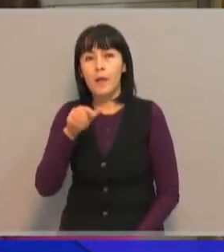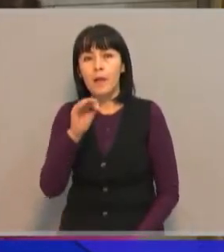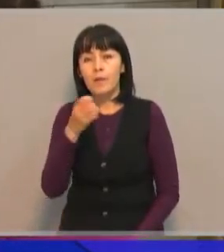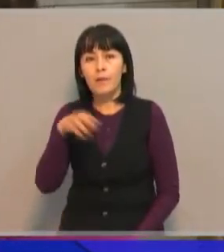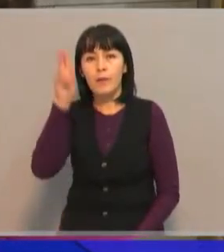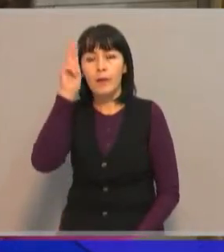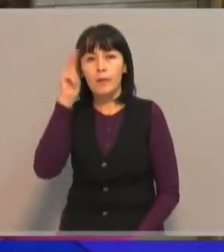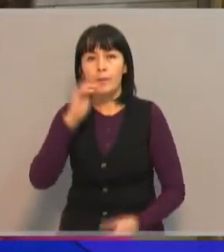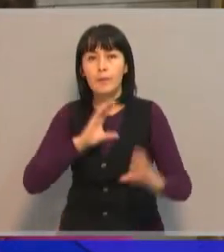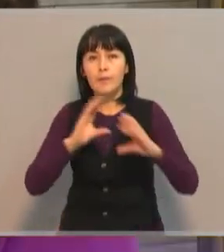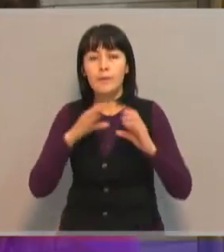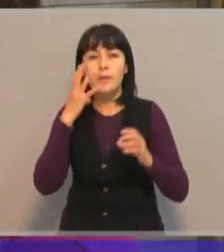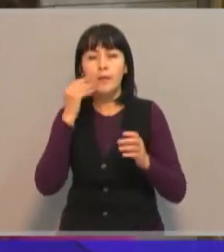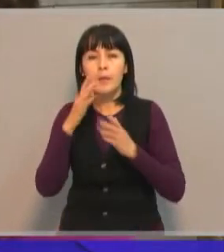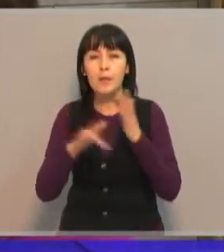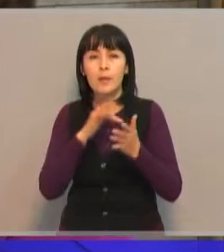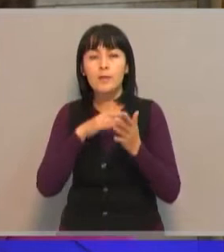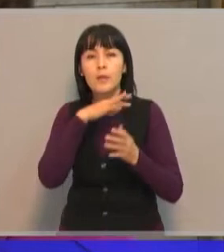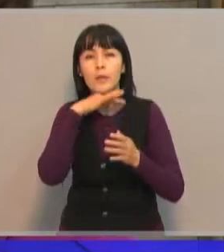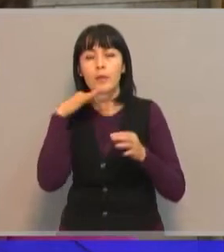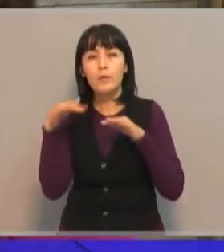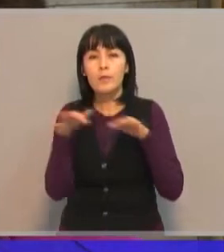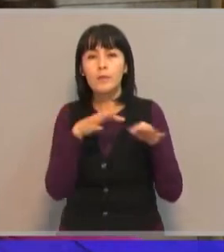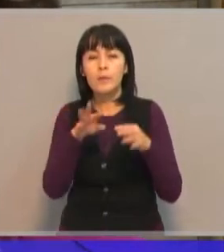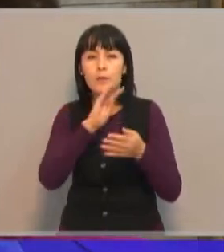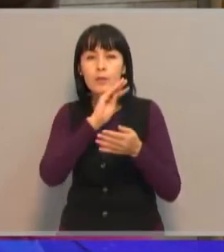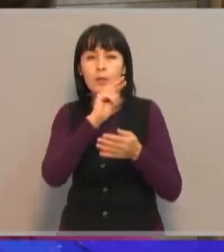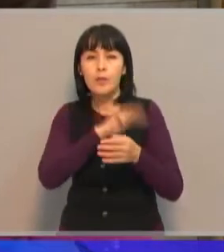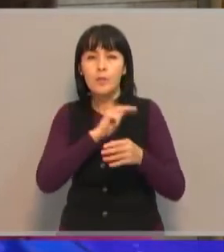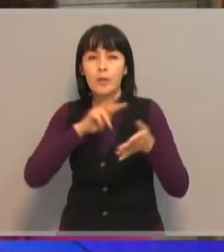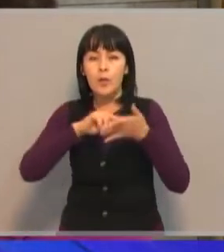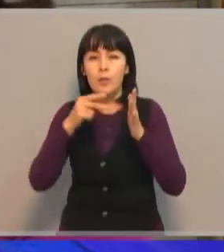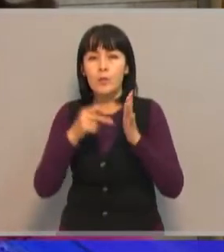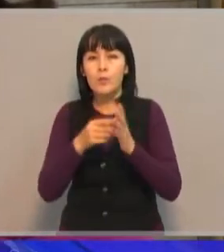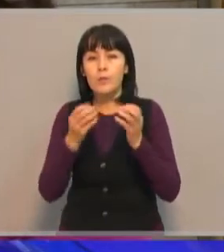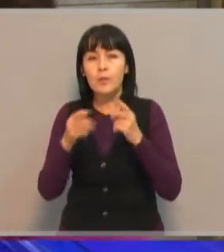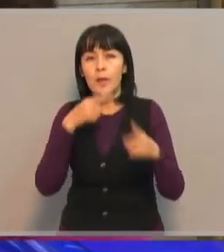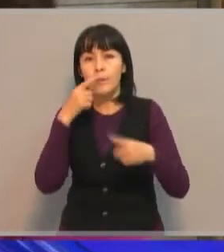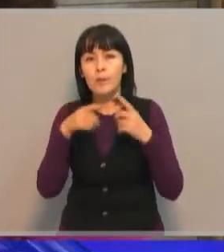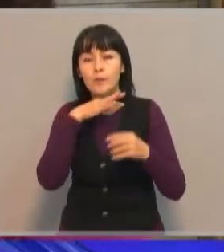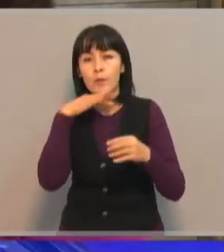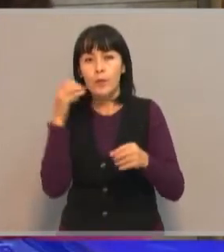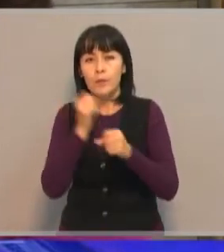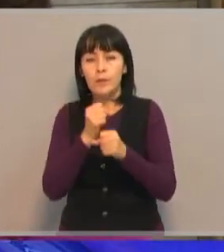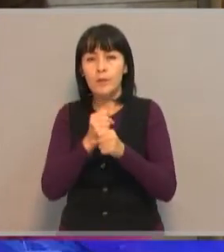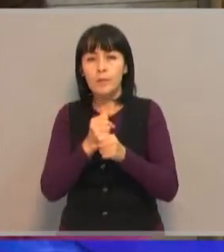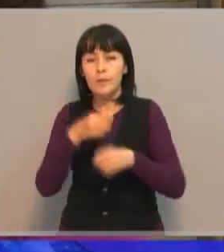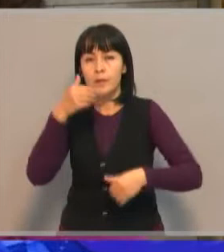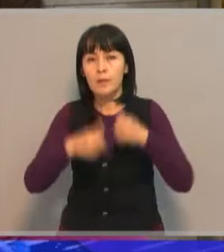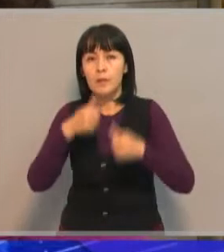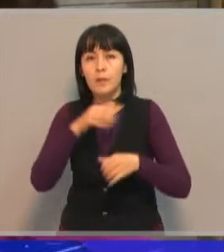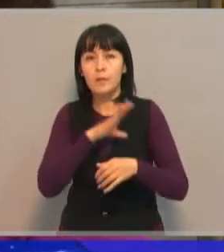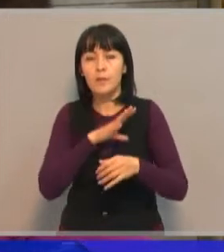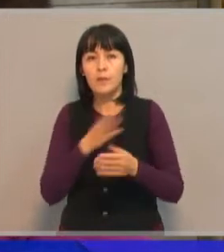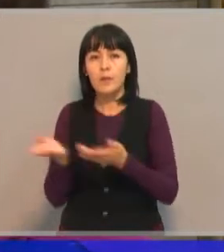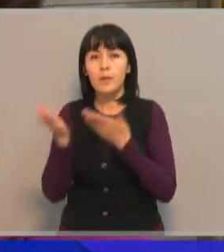осы Алматы қаласында көптеген жаңағы шығармашыл жұмыстар, жобалар, жаңағы пікірсайыстар көп жасайтынмыз. Осы келгенімізге